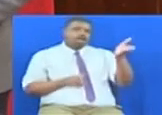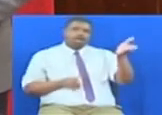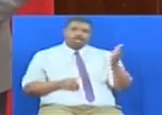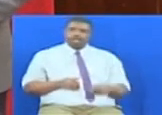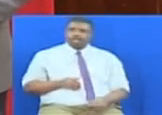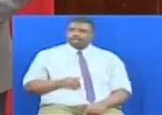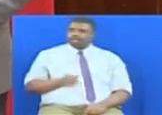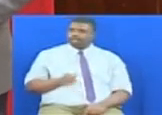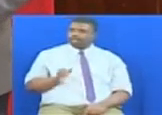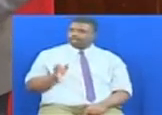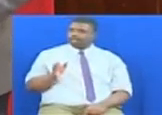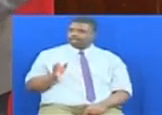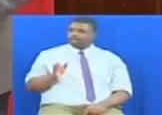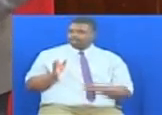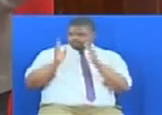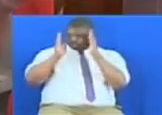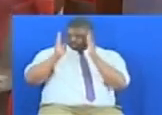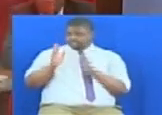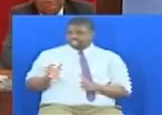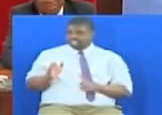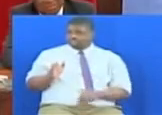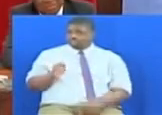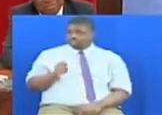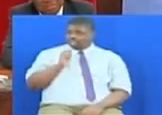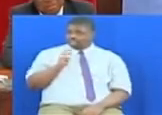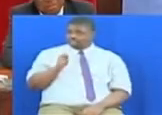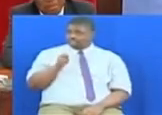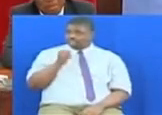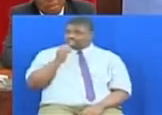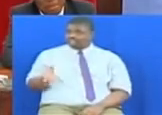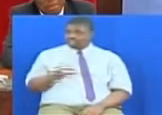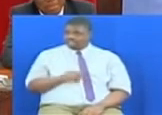Mchana Mheshimiwa Spika, taarifa. Usiku